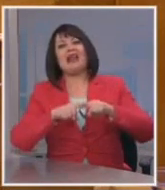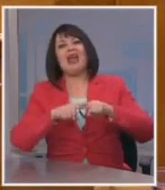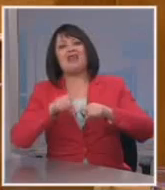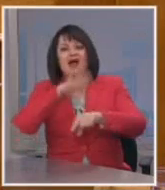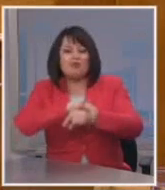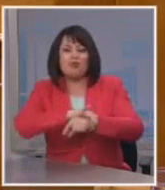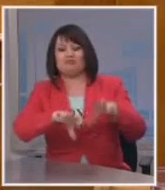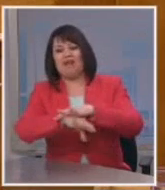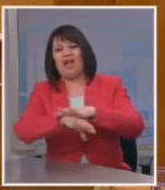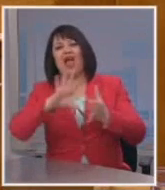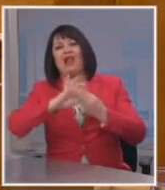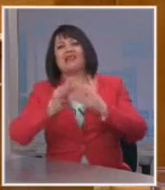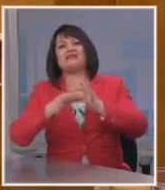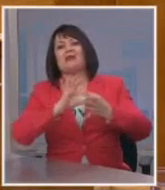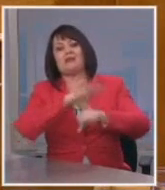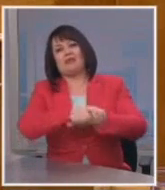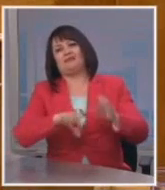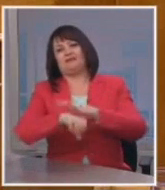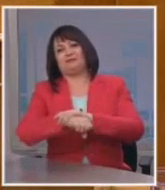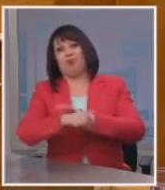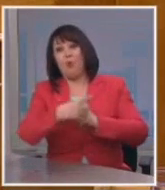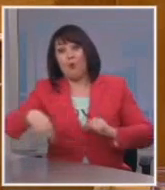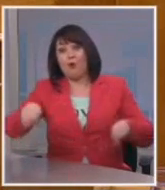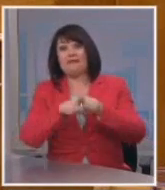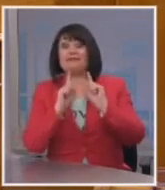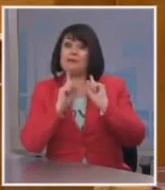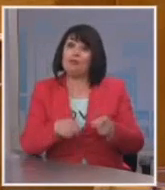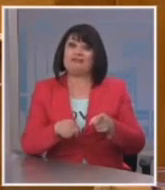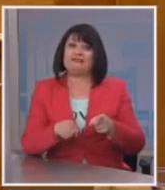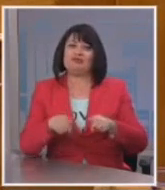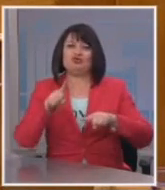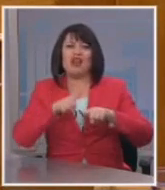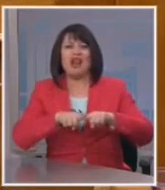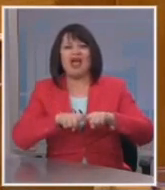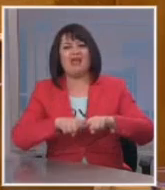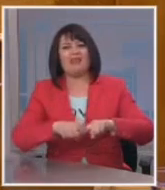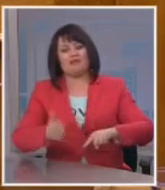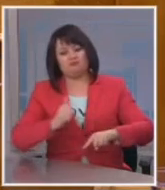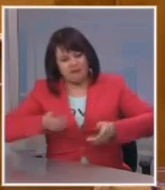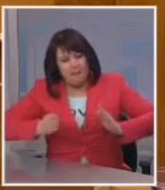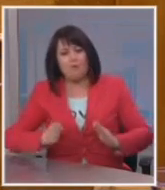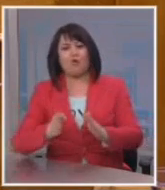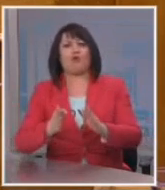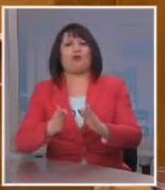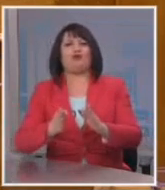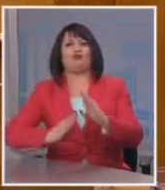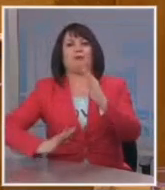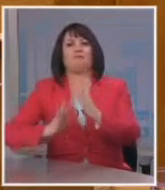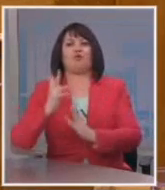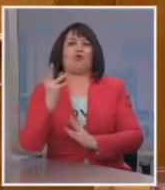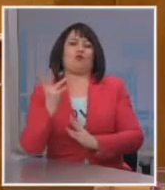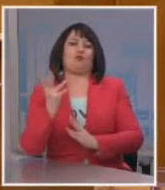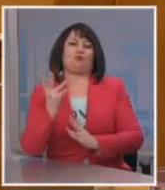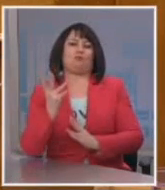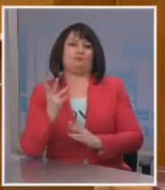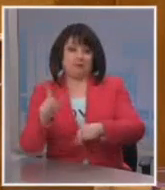αλυσίδες και να αποφασίσουν όλοι μαζί να αφήσουν την Ελλάδα να τραβήξει το δικό της δρόμο προς την πρόοδο.